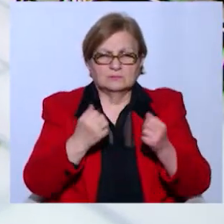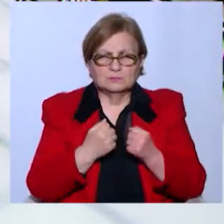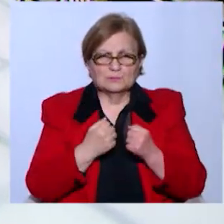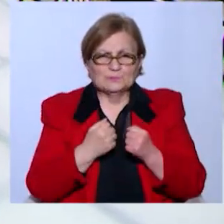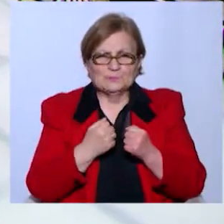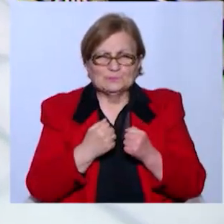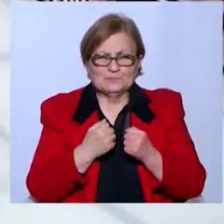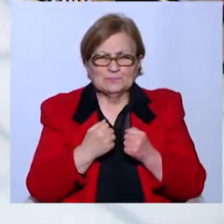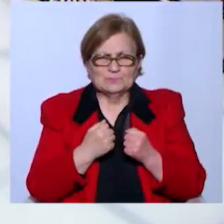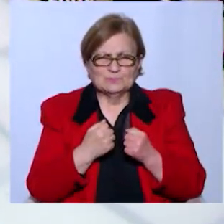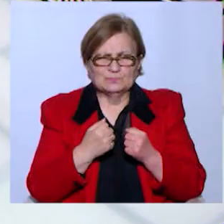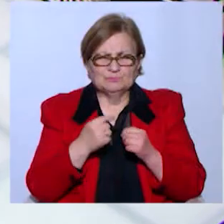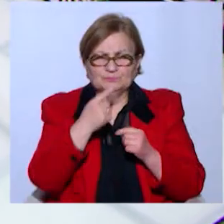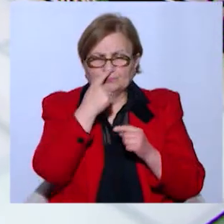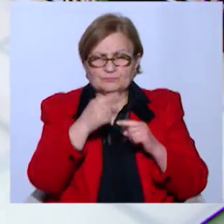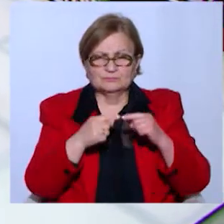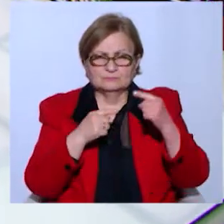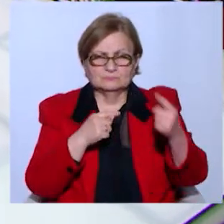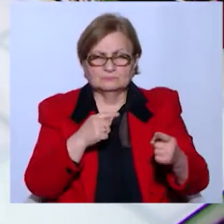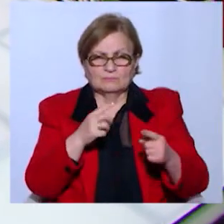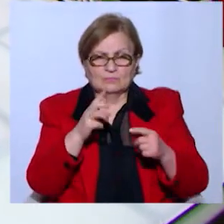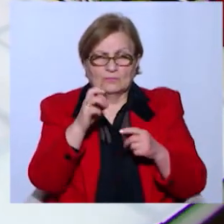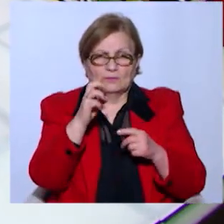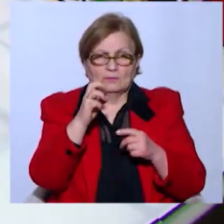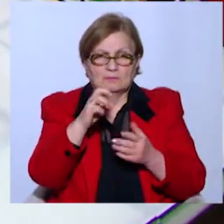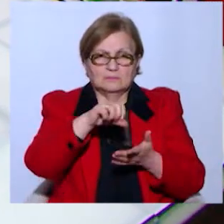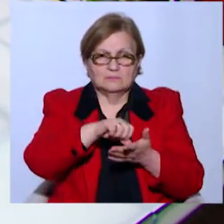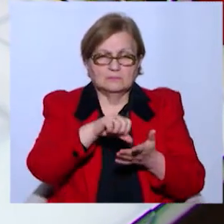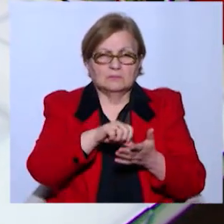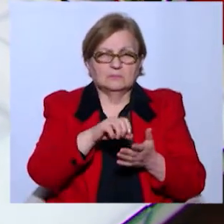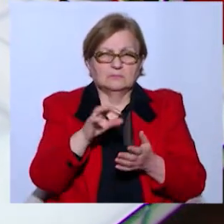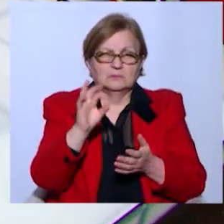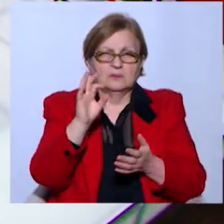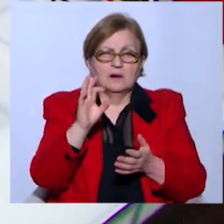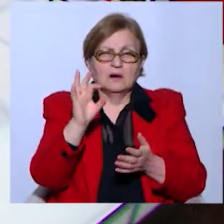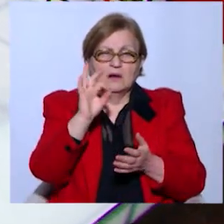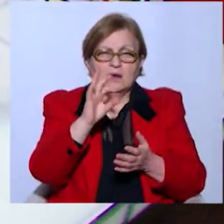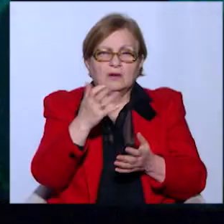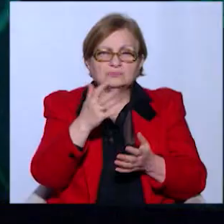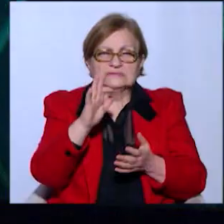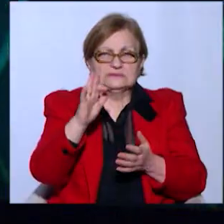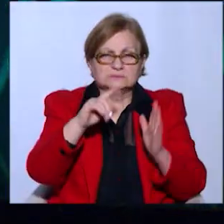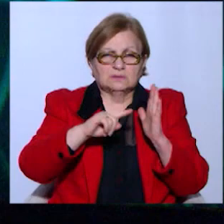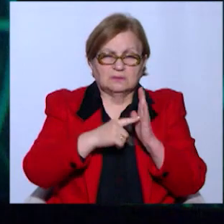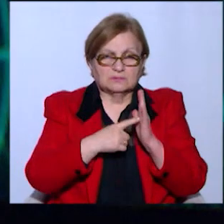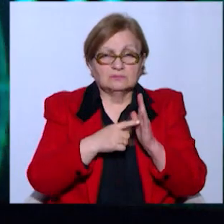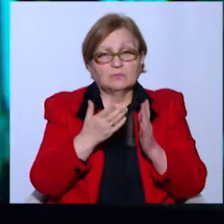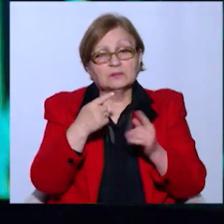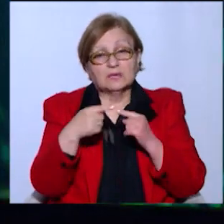მიიღებოდეს წინა ბენ წევრისაგან ქუზე გამრავლებით. ქუც ნულისგან განსხვავებული უნდა